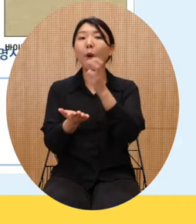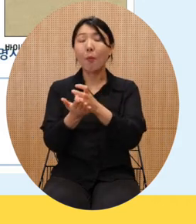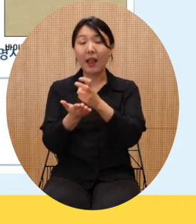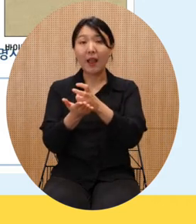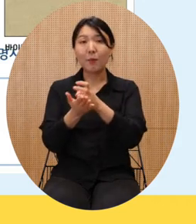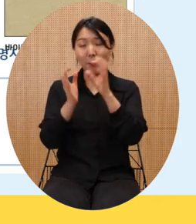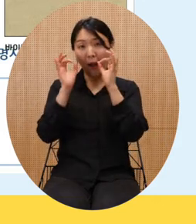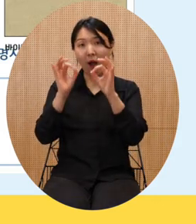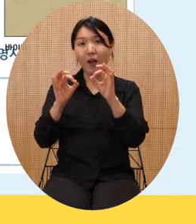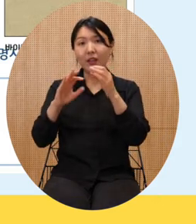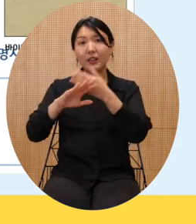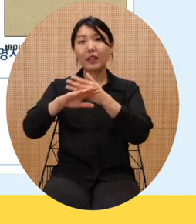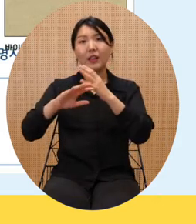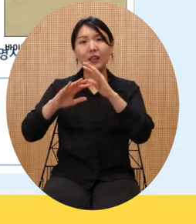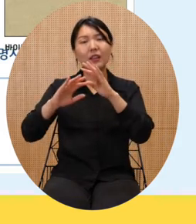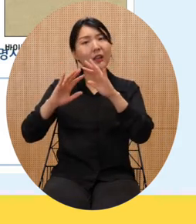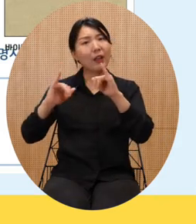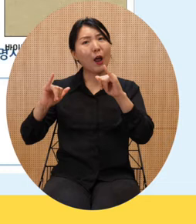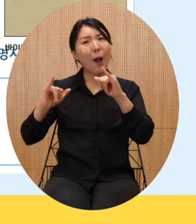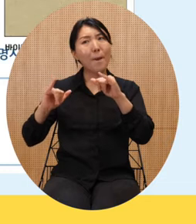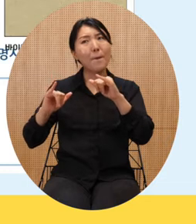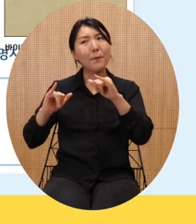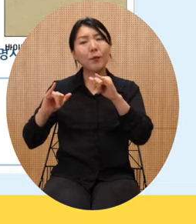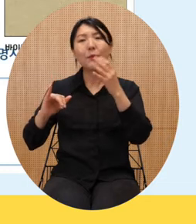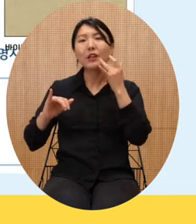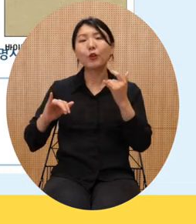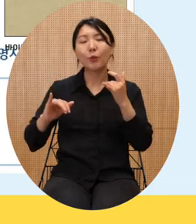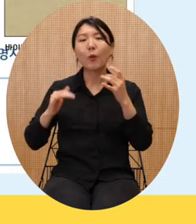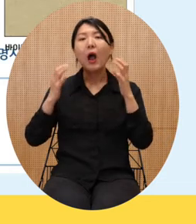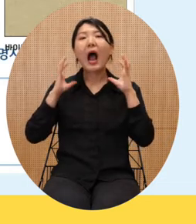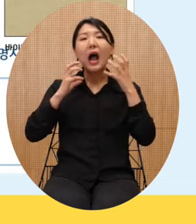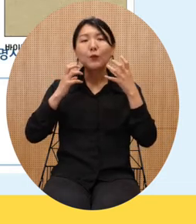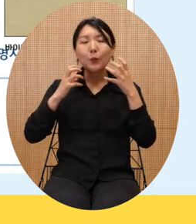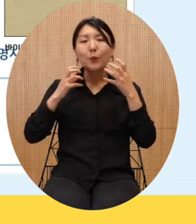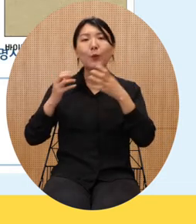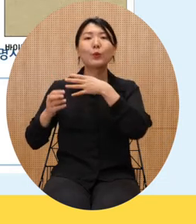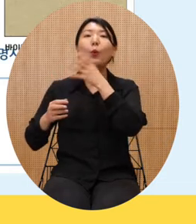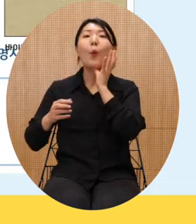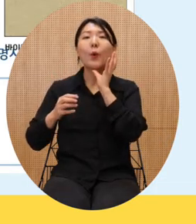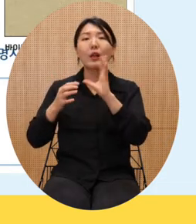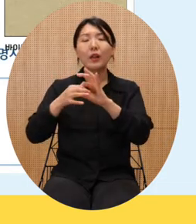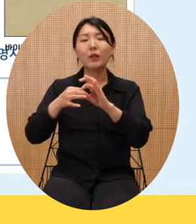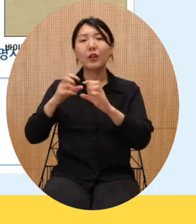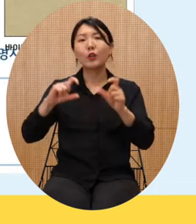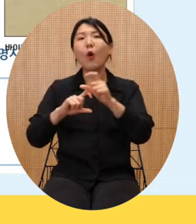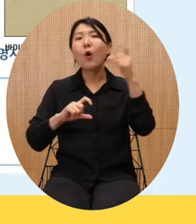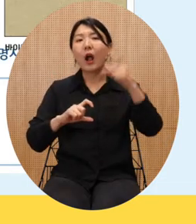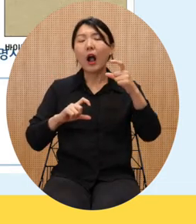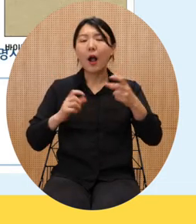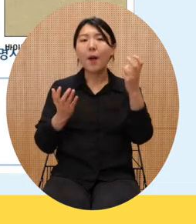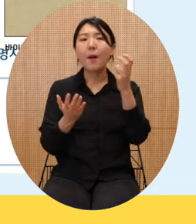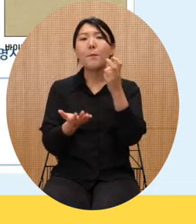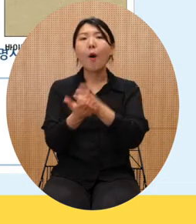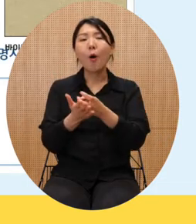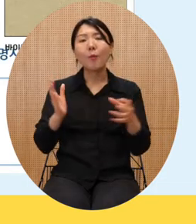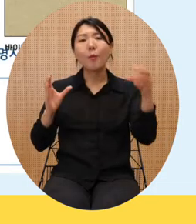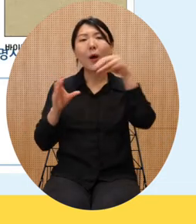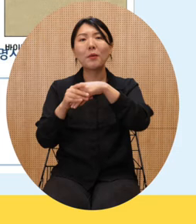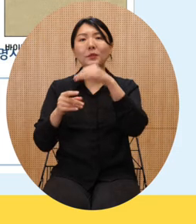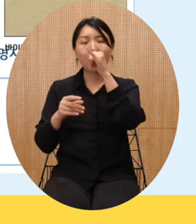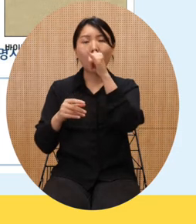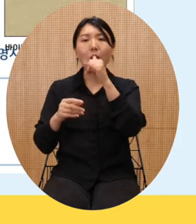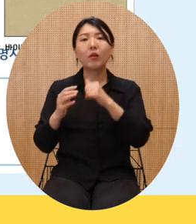유럽 연합의 법률에 해당하는 곳에 다른 사람들은 다 빼고 아동과 노인은 별도로 규정을 해놓거든요.